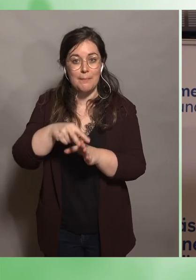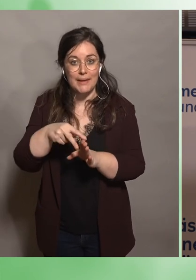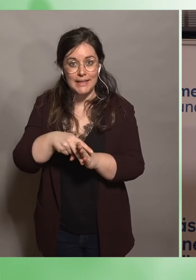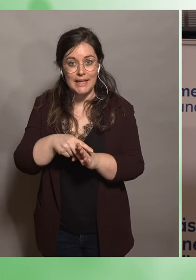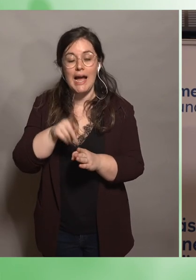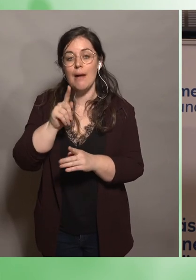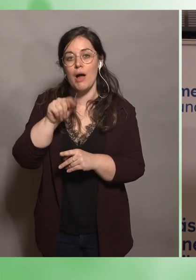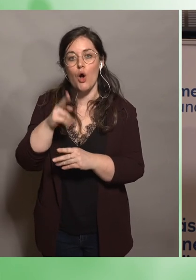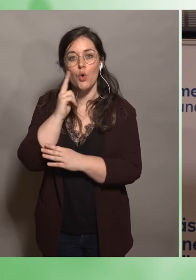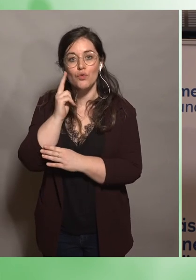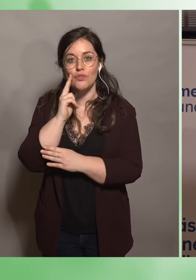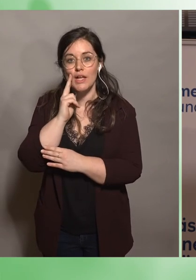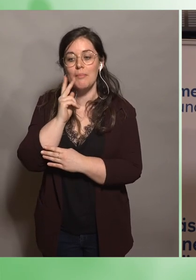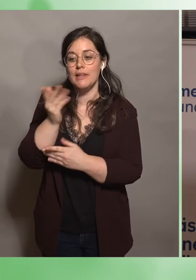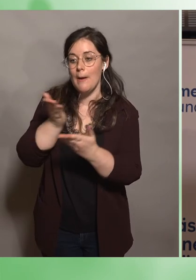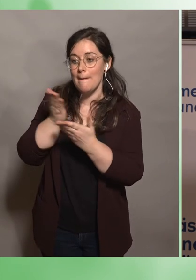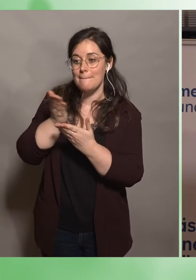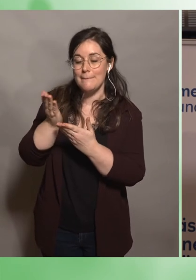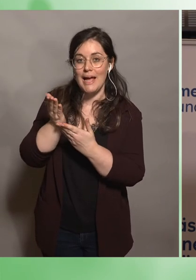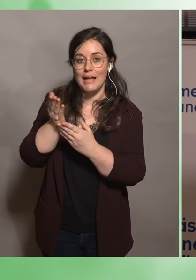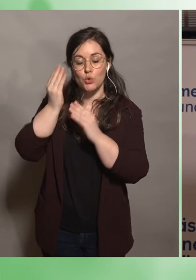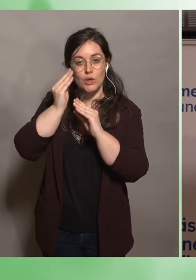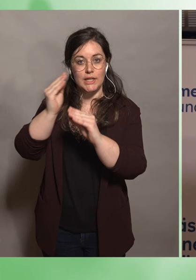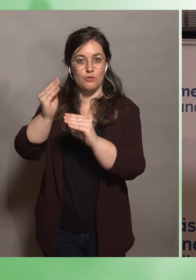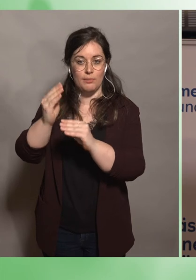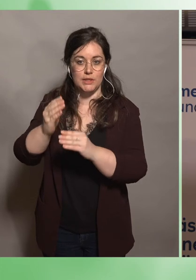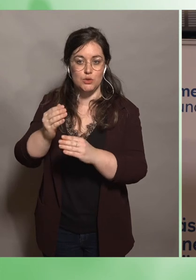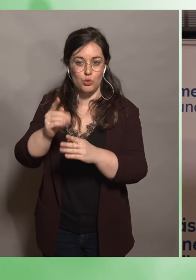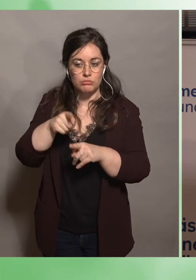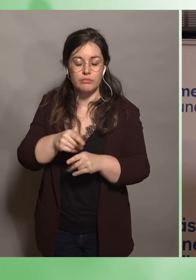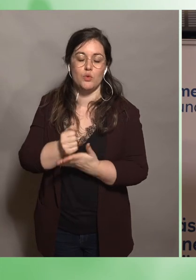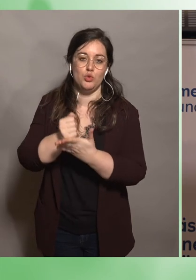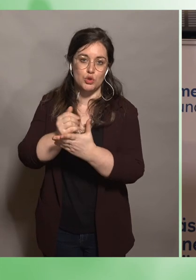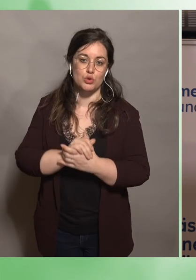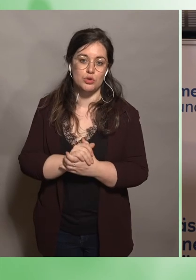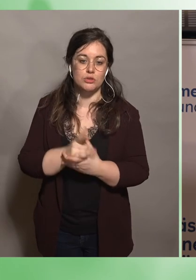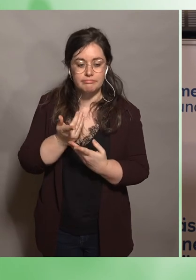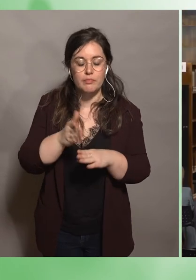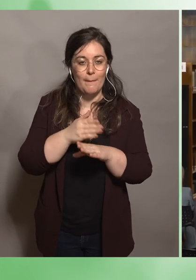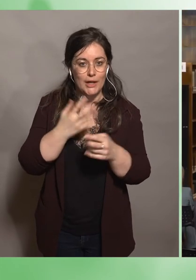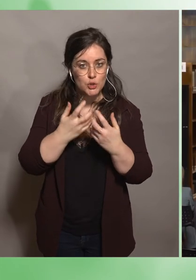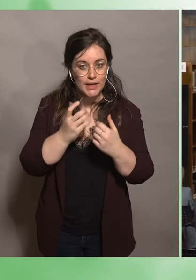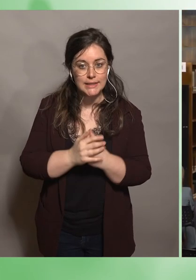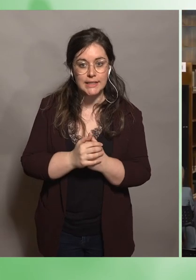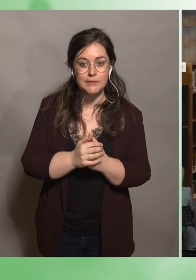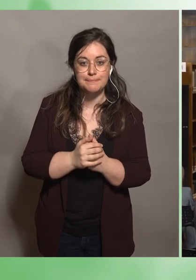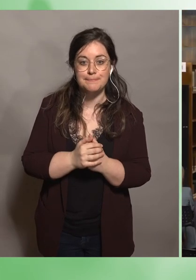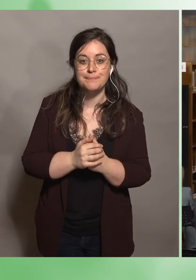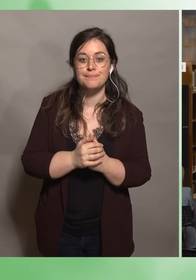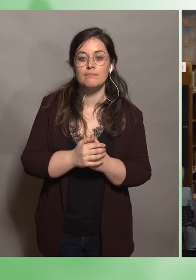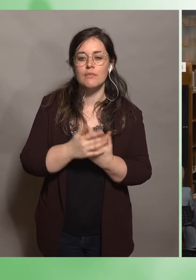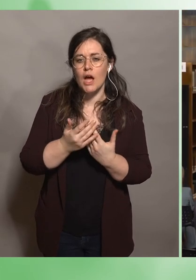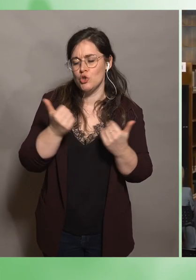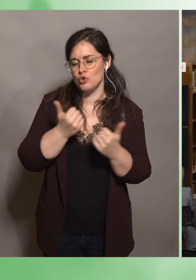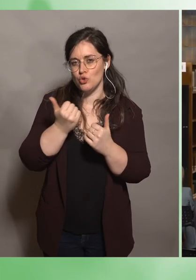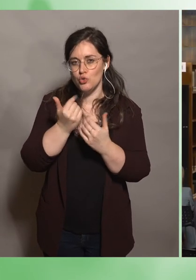auch Unternehmen in der Beratung und in der Information zu unterstützen. Ich sage ein Beispiel. Also wir haben zum einen ganz tolle,